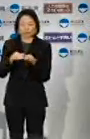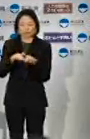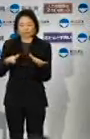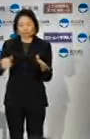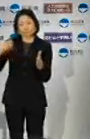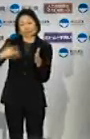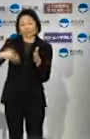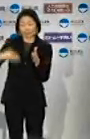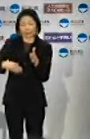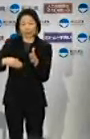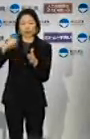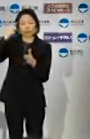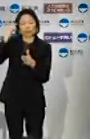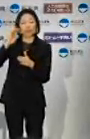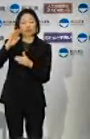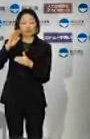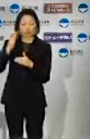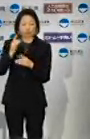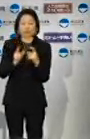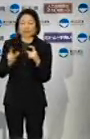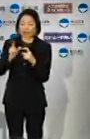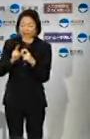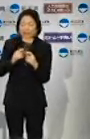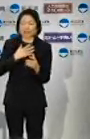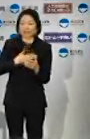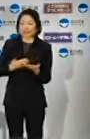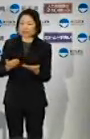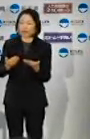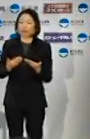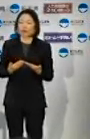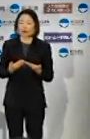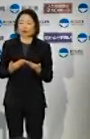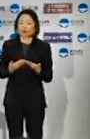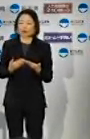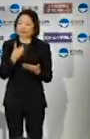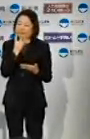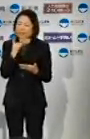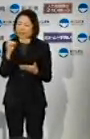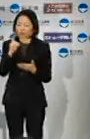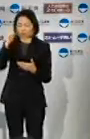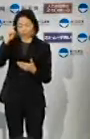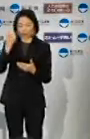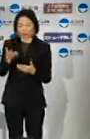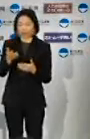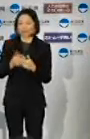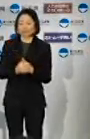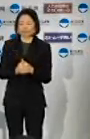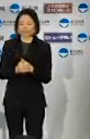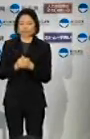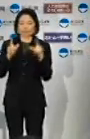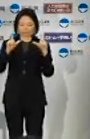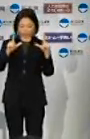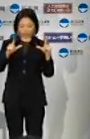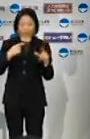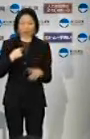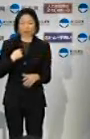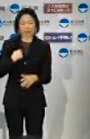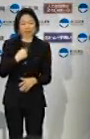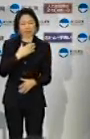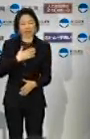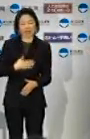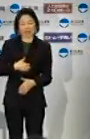しれないというところで、そのより知ってもらう伸びしろっていうのは知事はどういうふうに。 それは前から就任してす